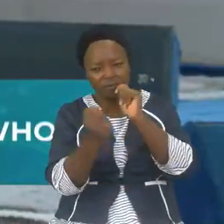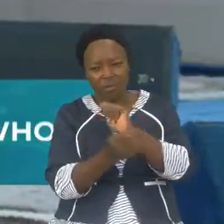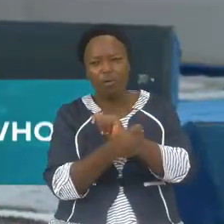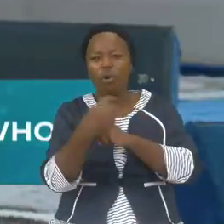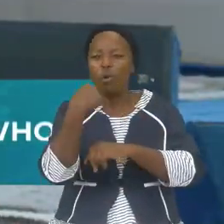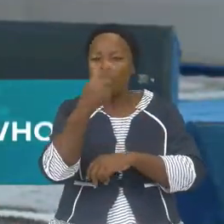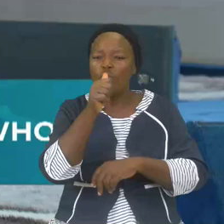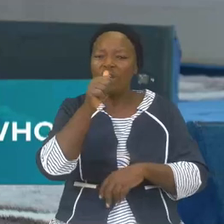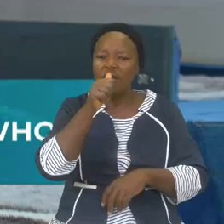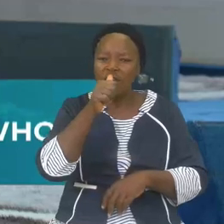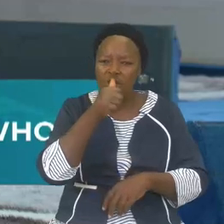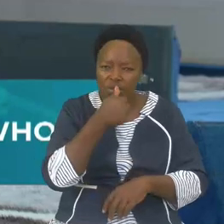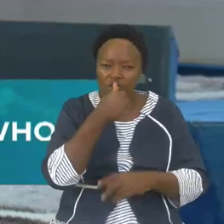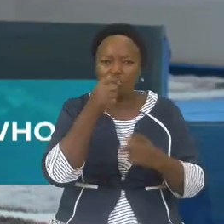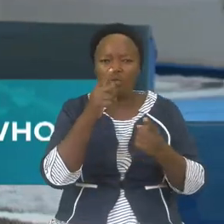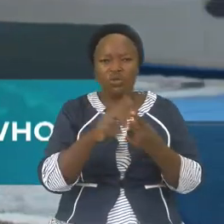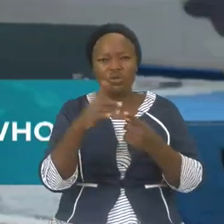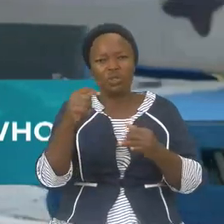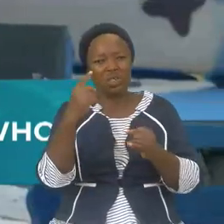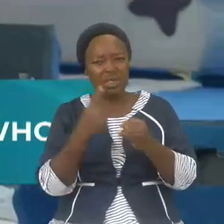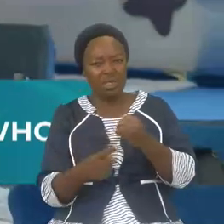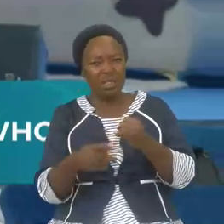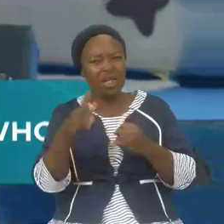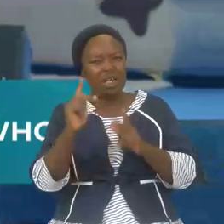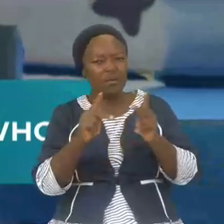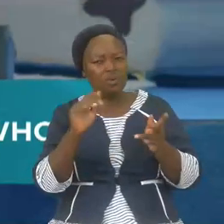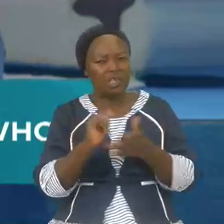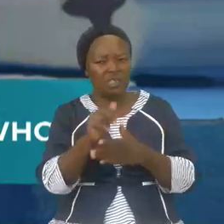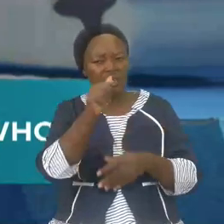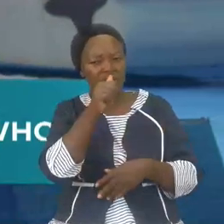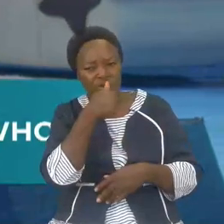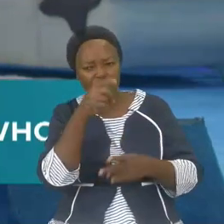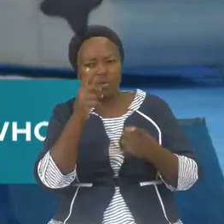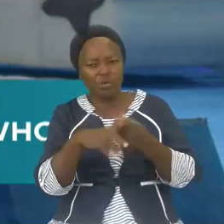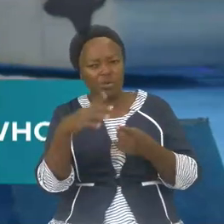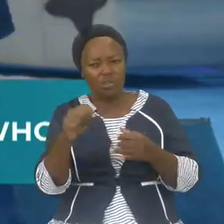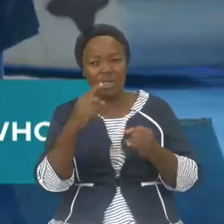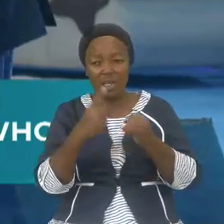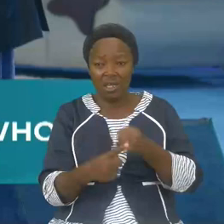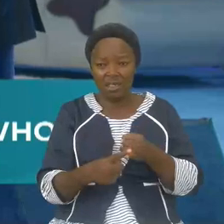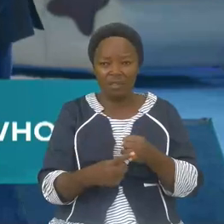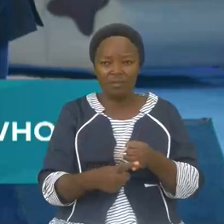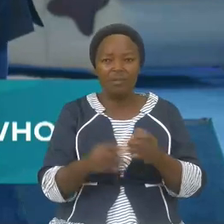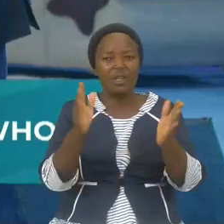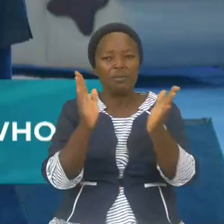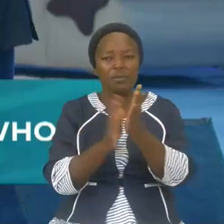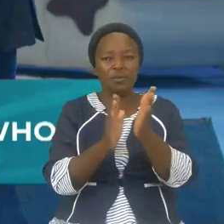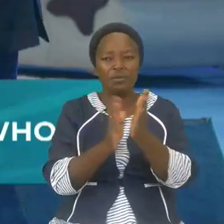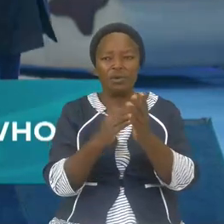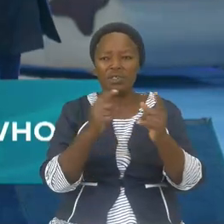le transformé qui persévère jusqu'à la fin. Ceux qui persévèrent jusqu'à la fin, oui, le trésor